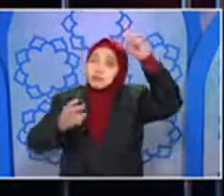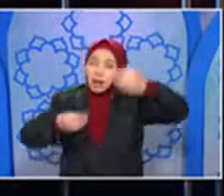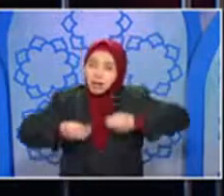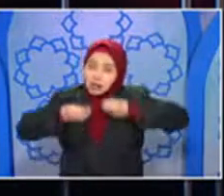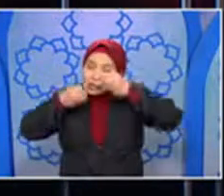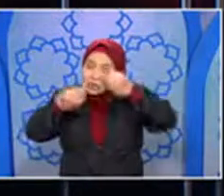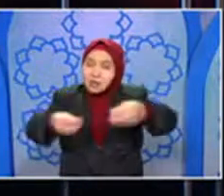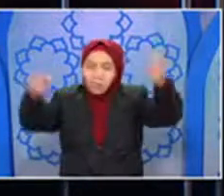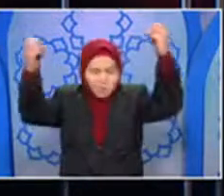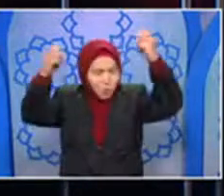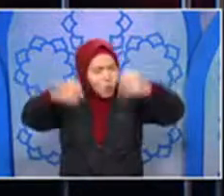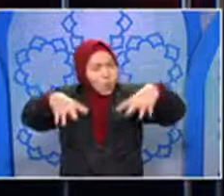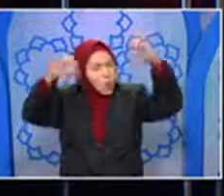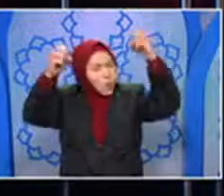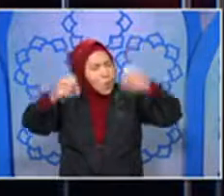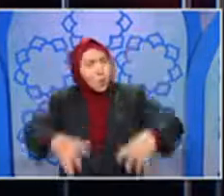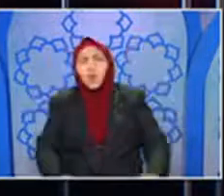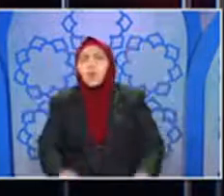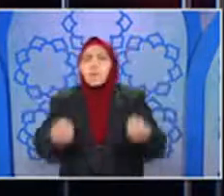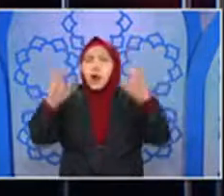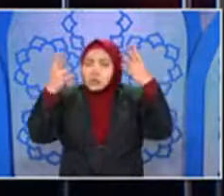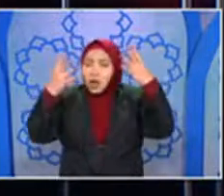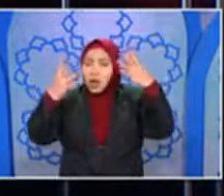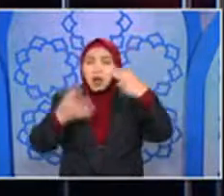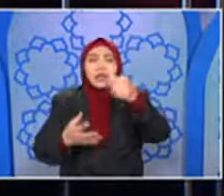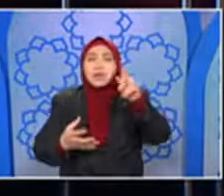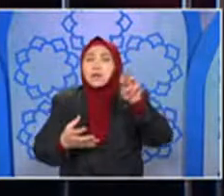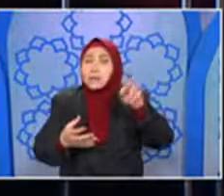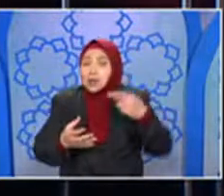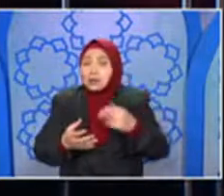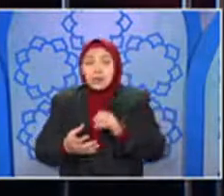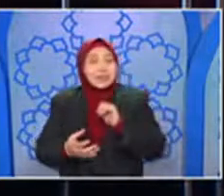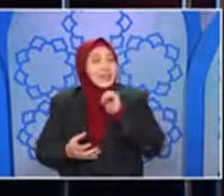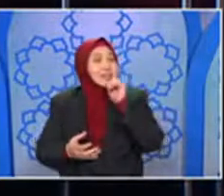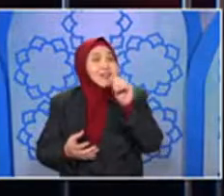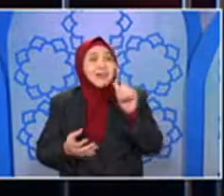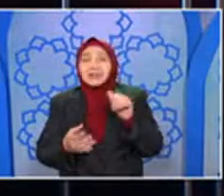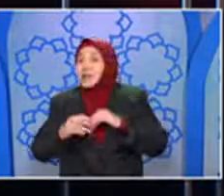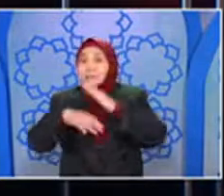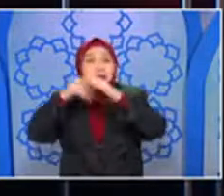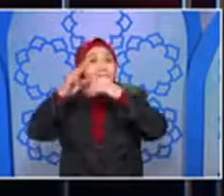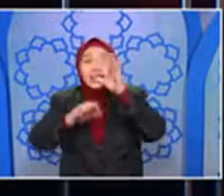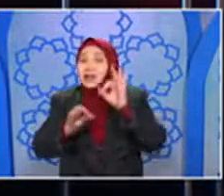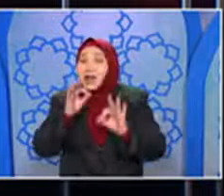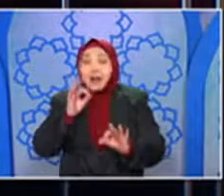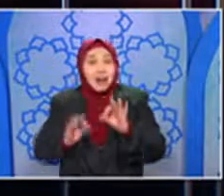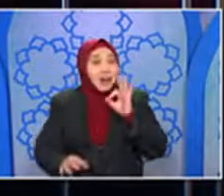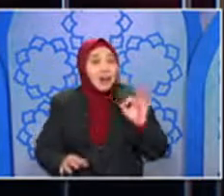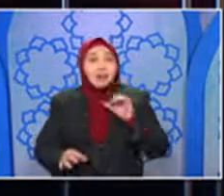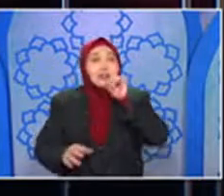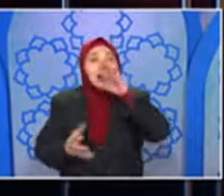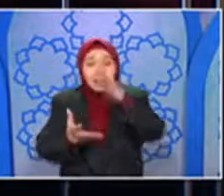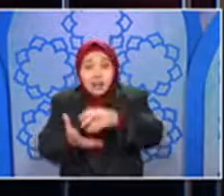atas dia pelbagai kurnia. Hikmah ini dia tidak akan terbina, saudara, kalau tidak dicedok